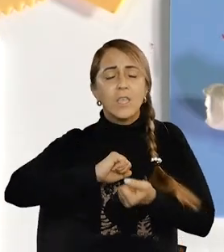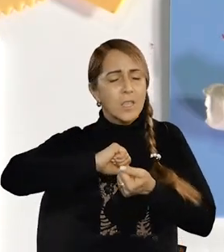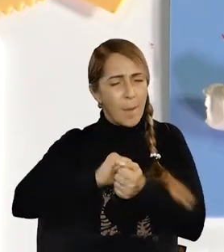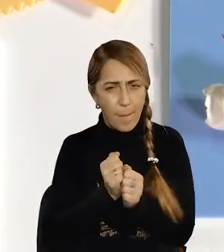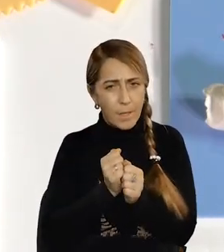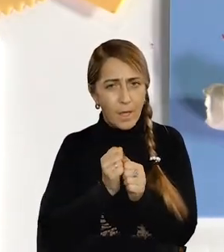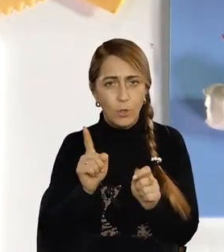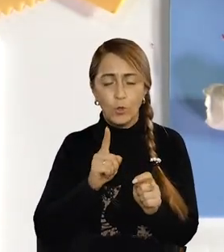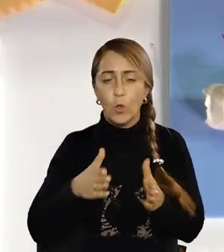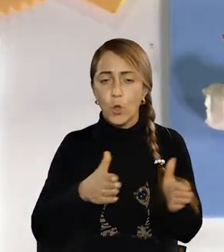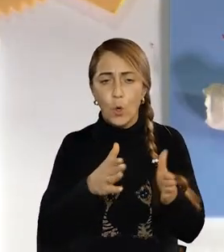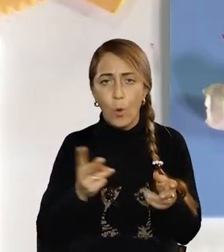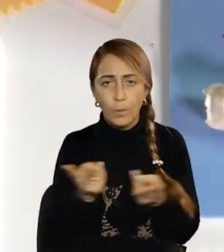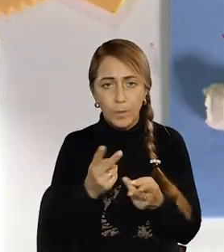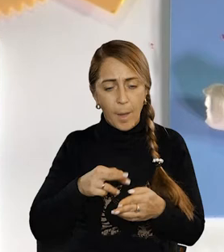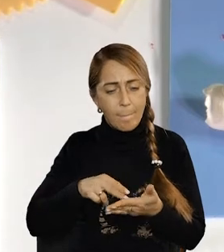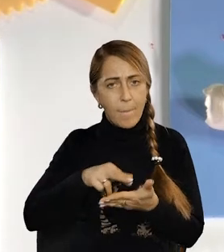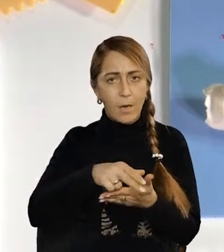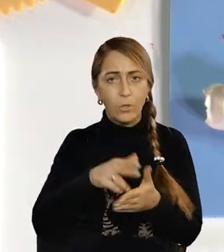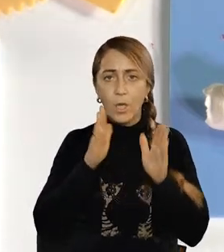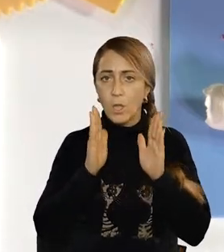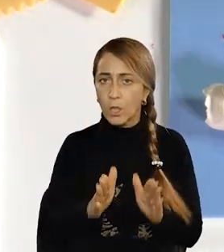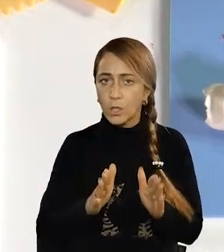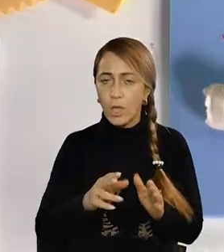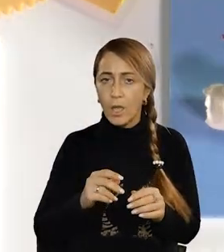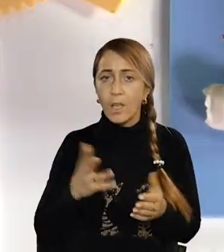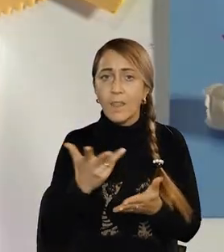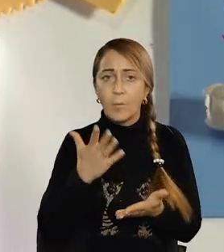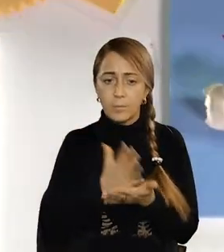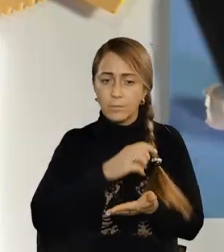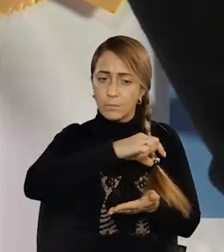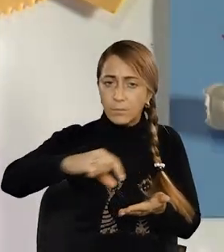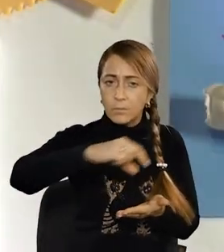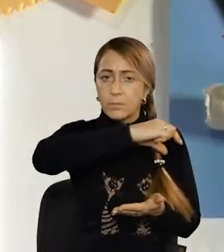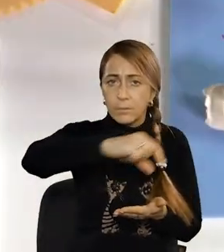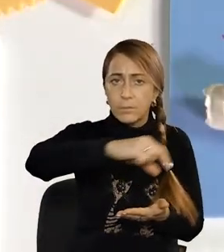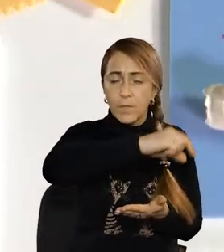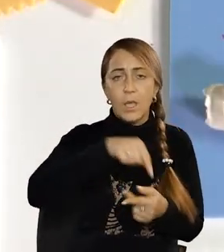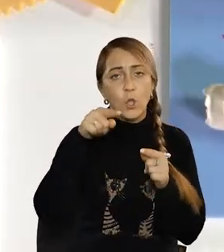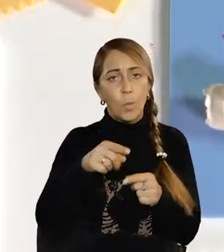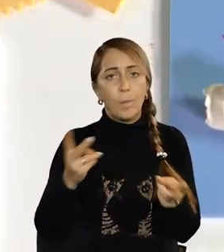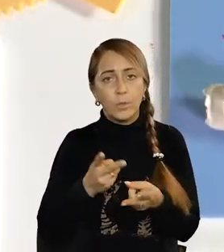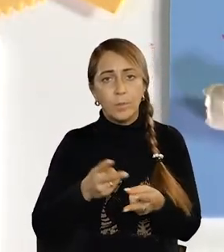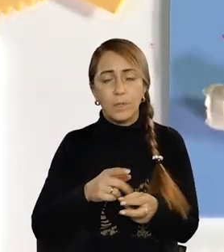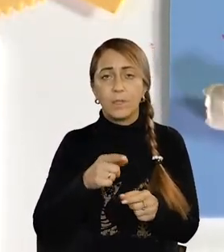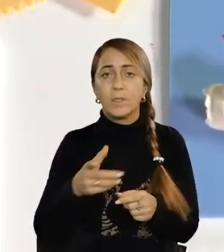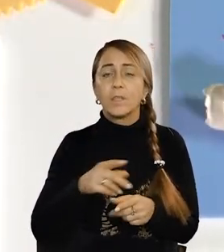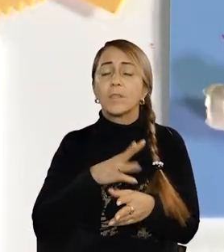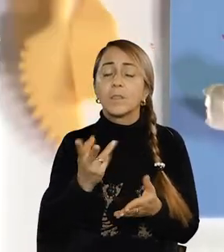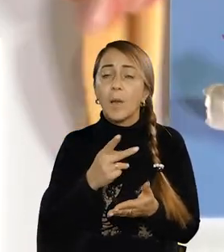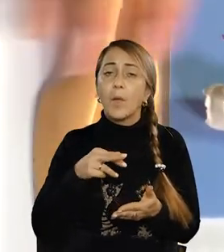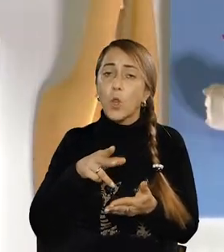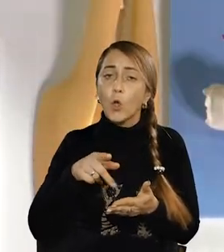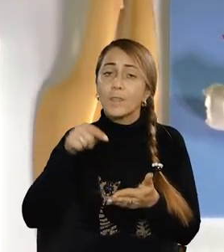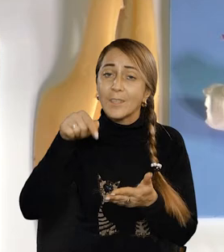запам'ятай, що дорогу потрібно переходити лише на пішохідному переході. Тому тобі потрібно все ж дійти до нього